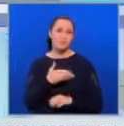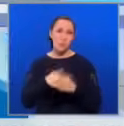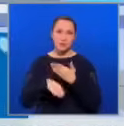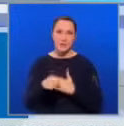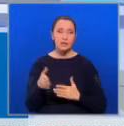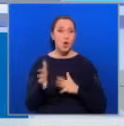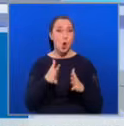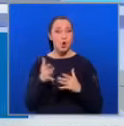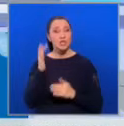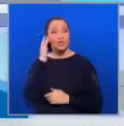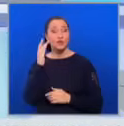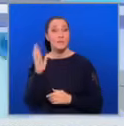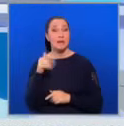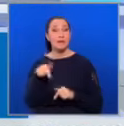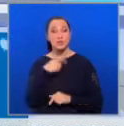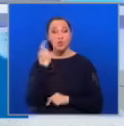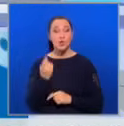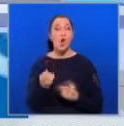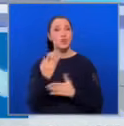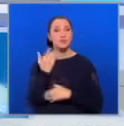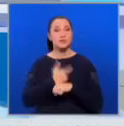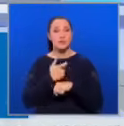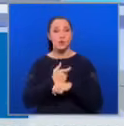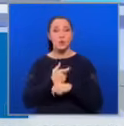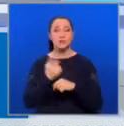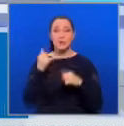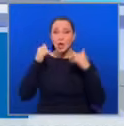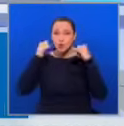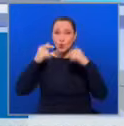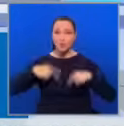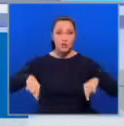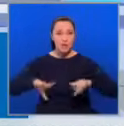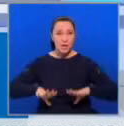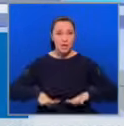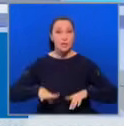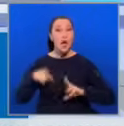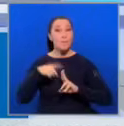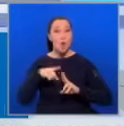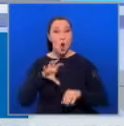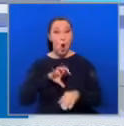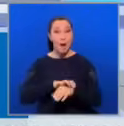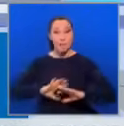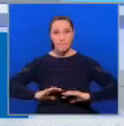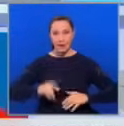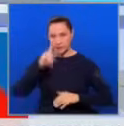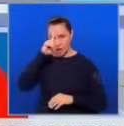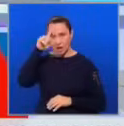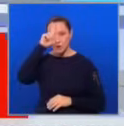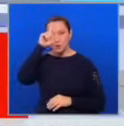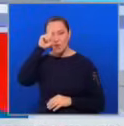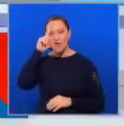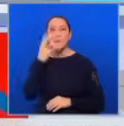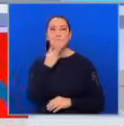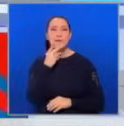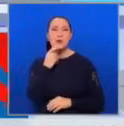през май тази година отново в старозагорския зоопарк пони ухапа бременна жена а в софия маймуна и сурикат са